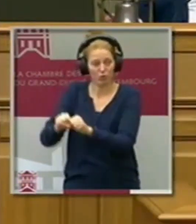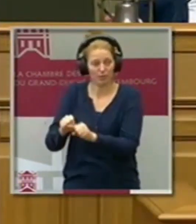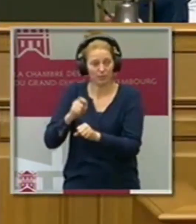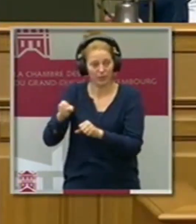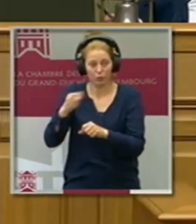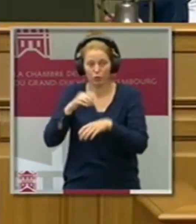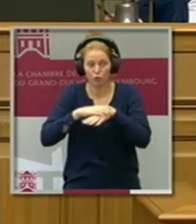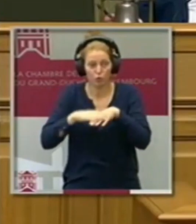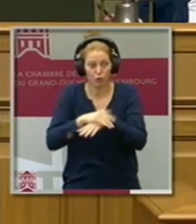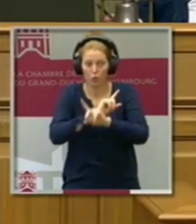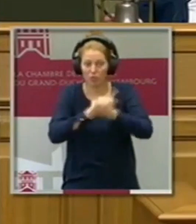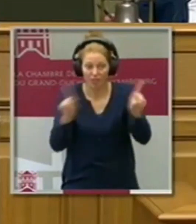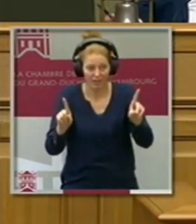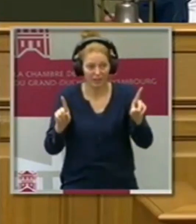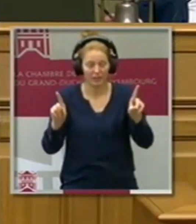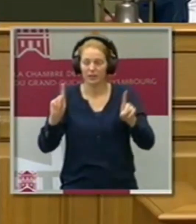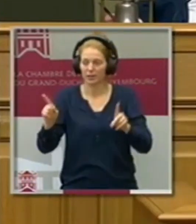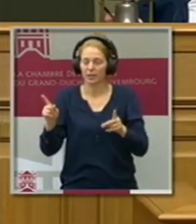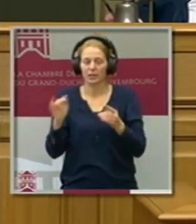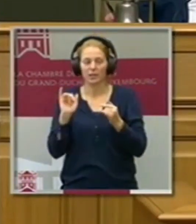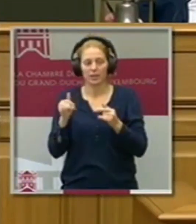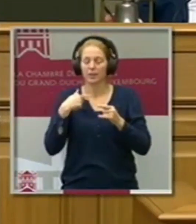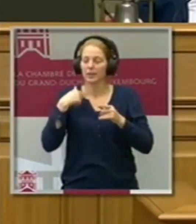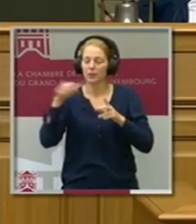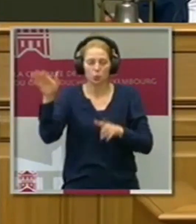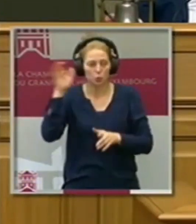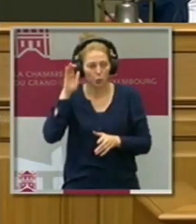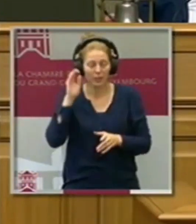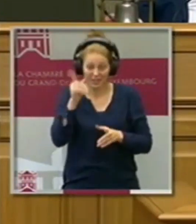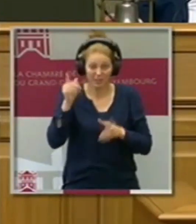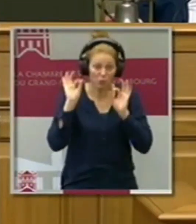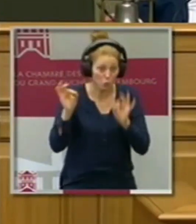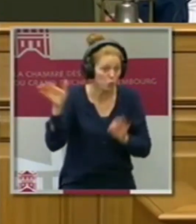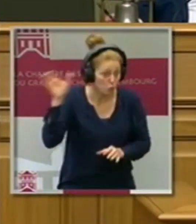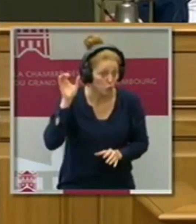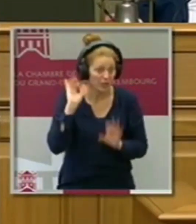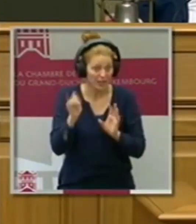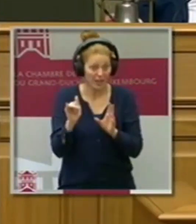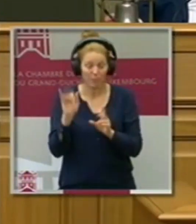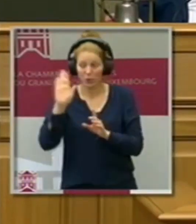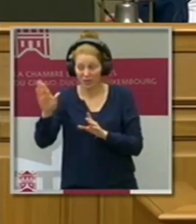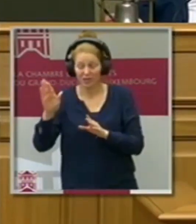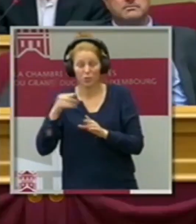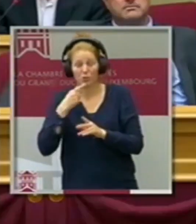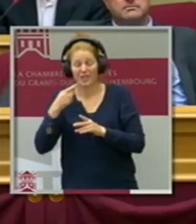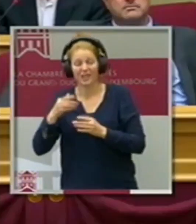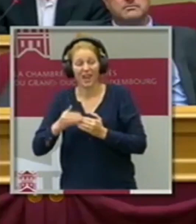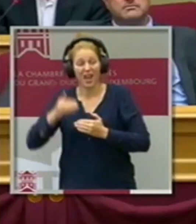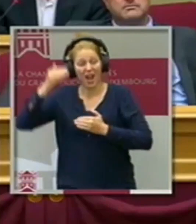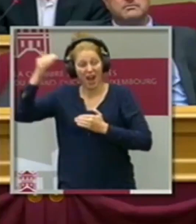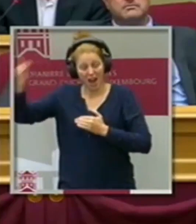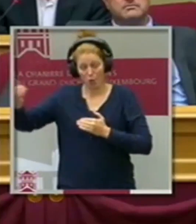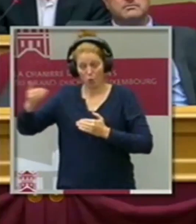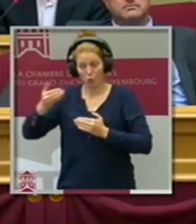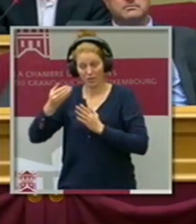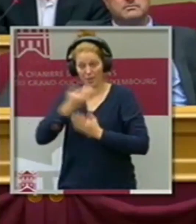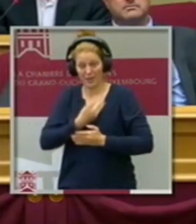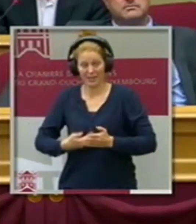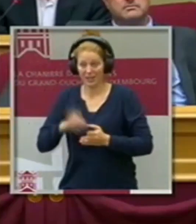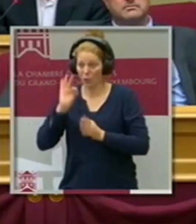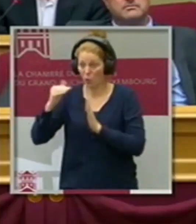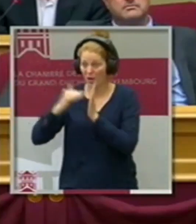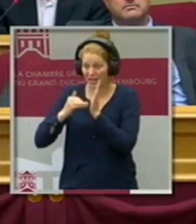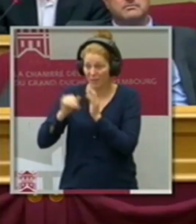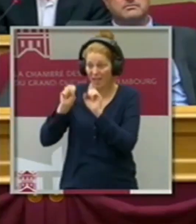dich, fand ich gibt oder vier. Ja. Aber nur lässt man nach guten Uhr. Ich fand nicht ganz gut nur. Ich hab gesagt, das Außenminister wäre heute Schutzpatron von Kriminellen. Wenn